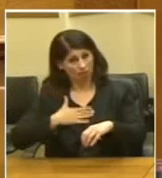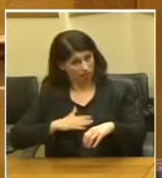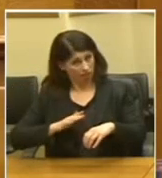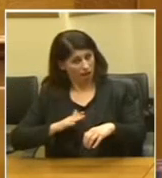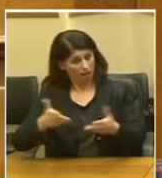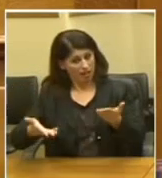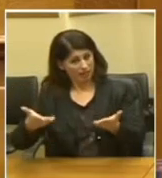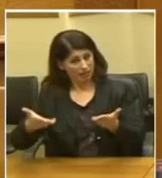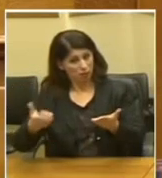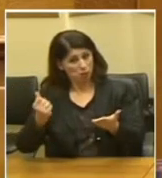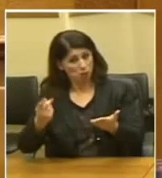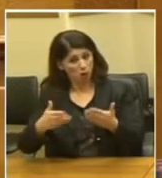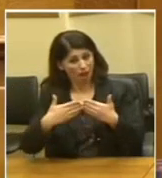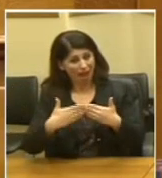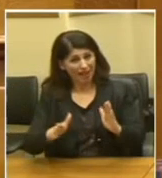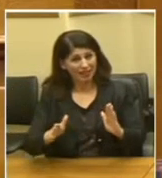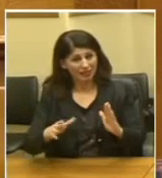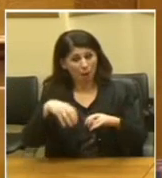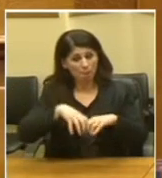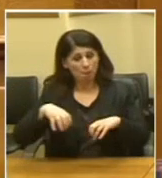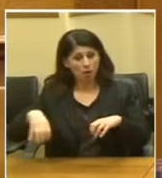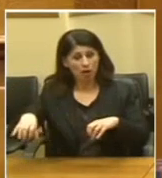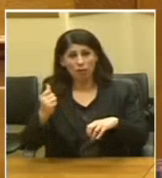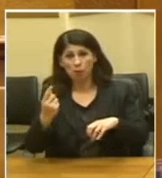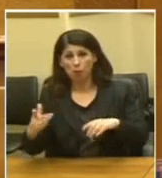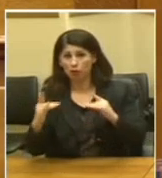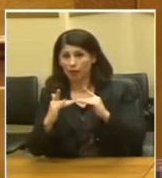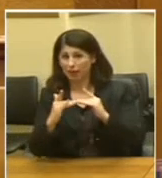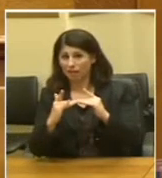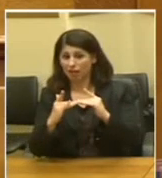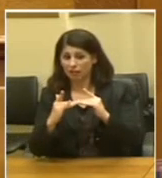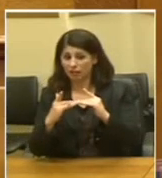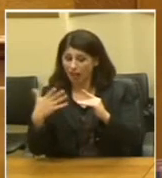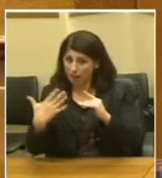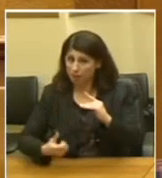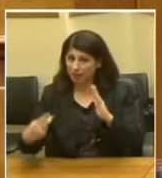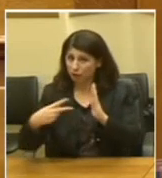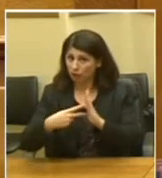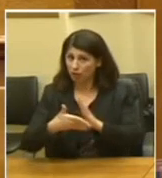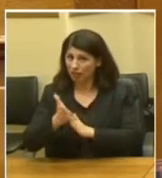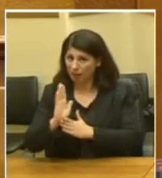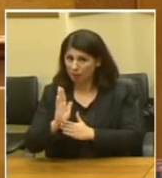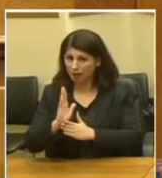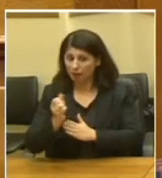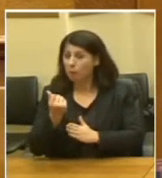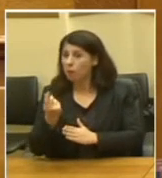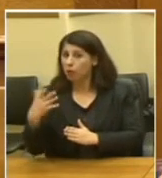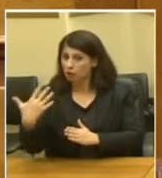ανοιχτές μονάδες και πόσες κλίνες βρήκαμε το 2015 και πόσες υπάρχουν σήμερα.